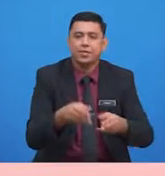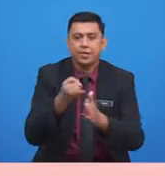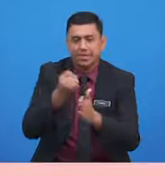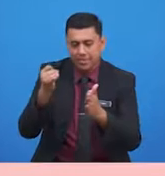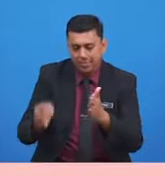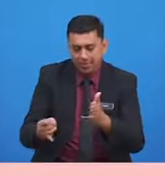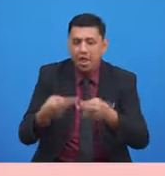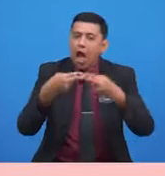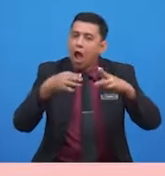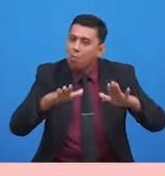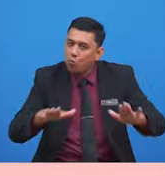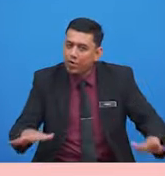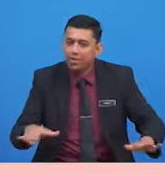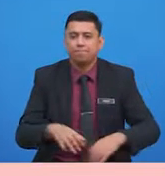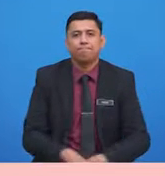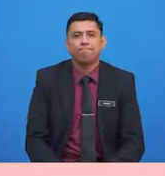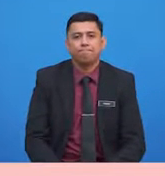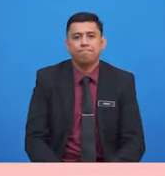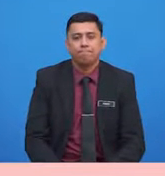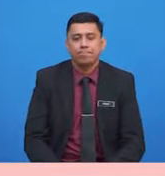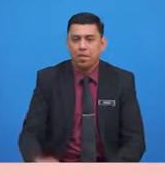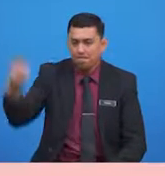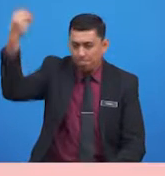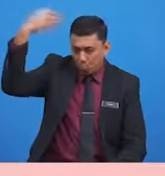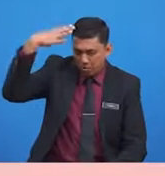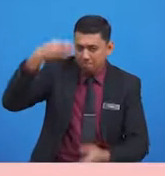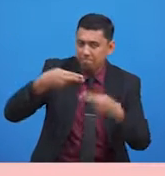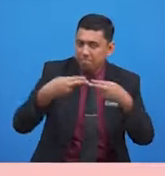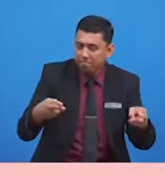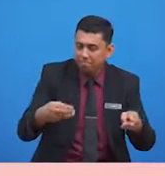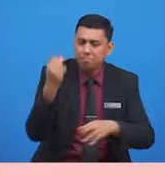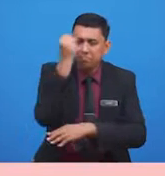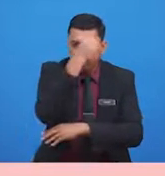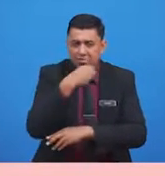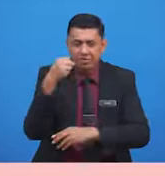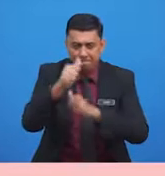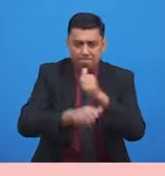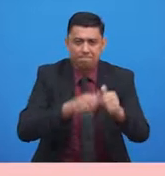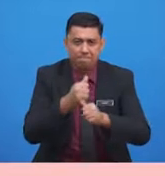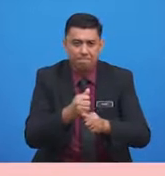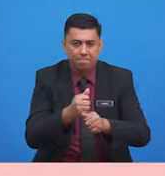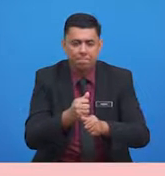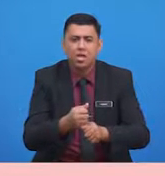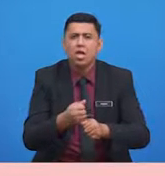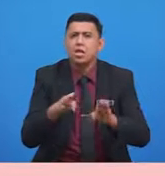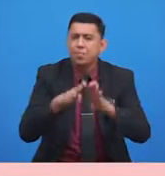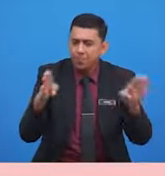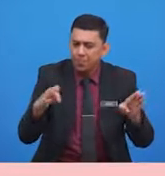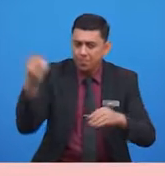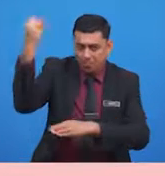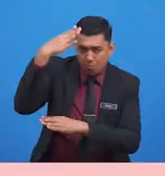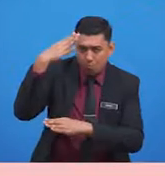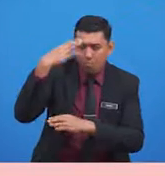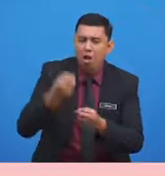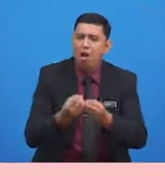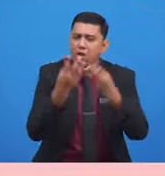kejiranan harmoni. Surya menyingsing penyeri alam bagai sinaran ribuan